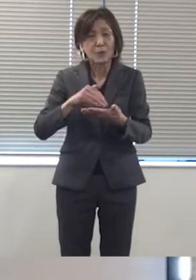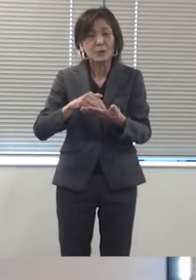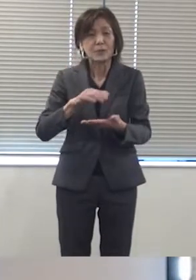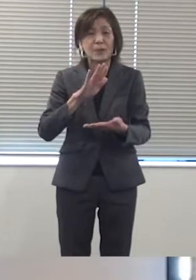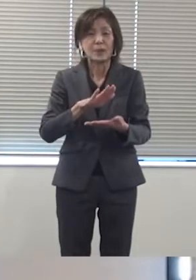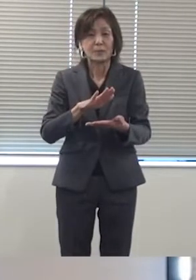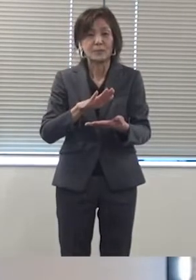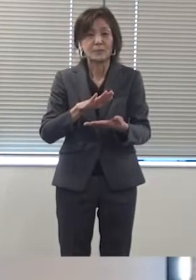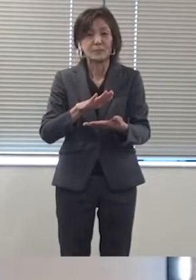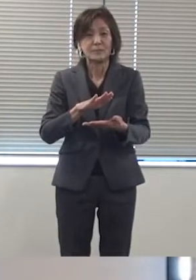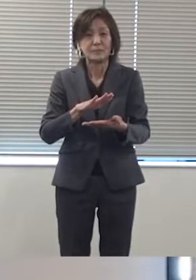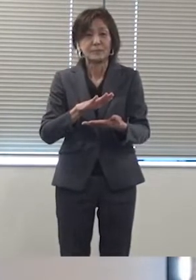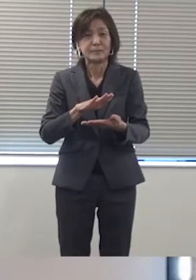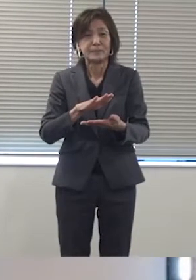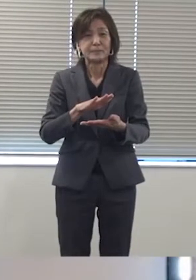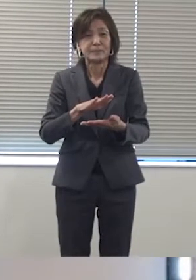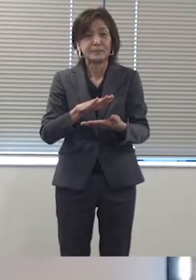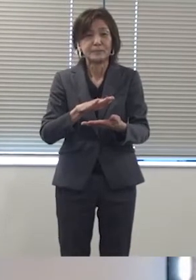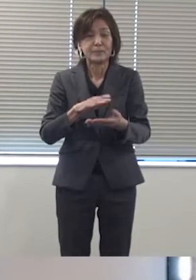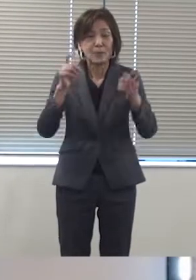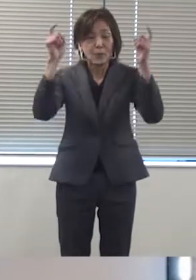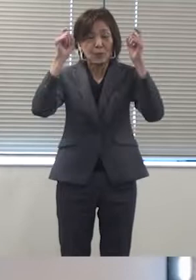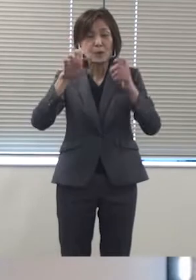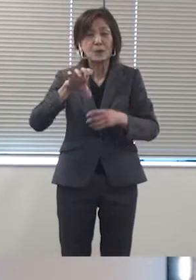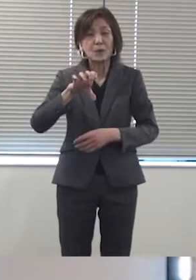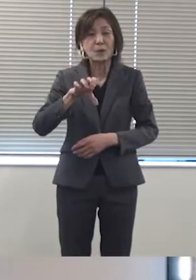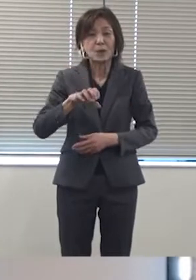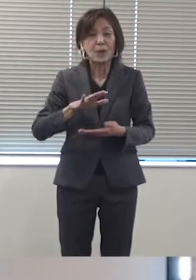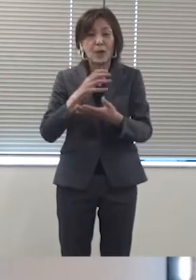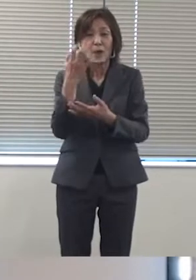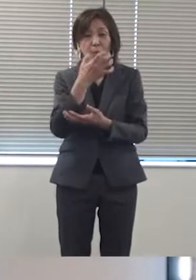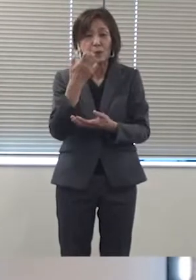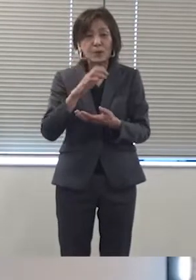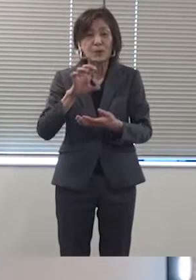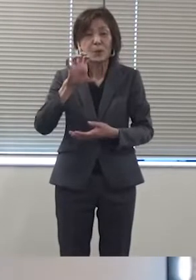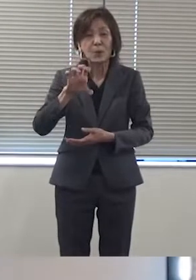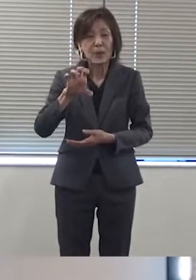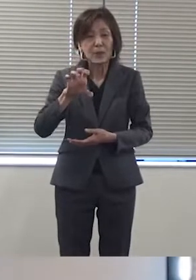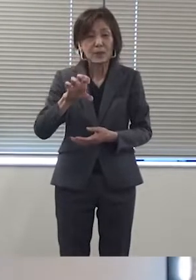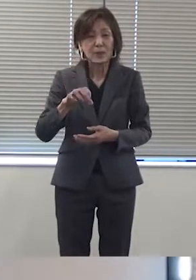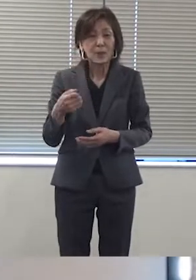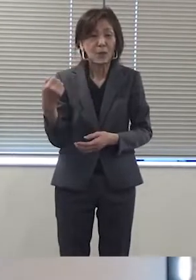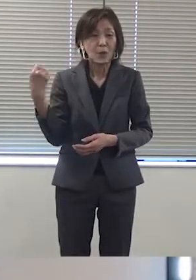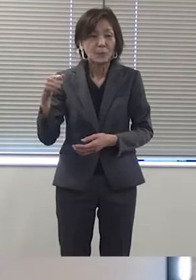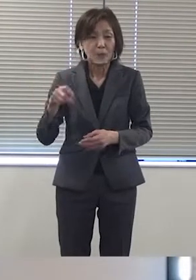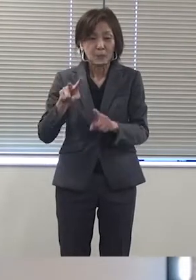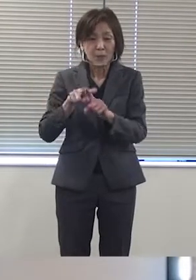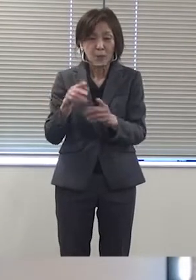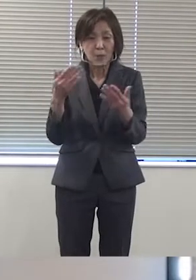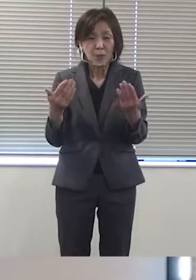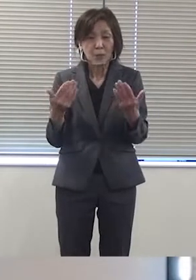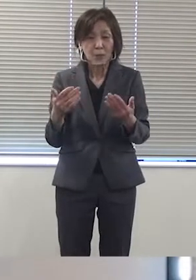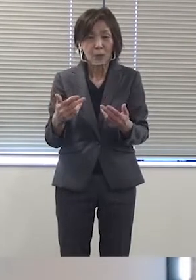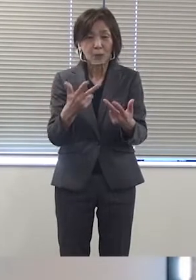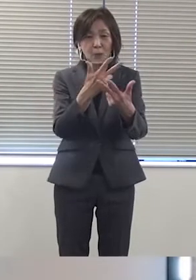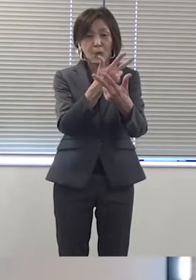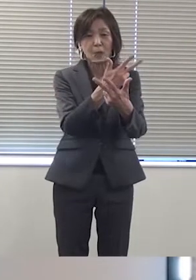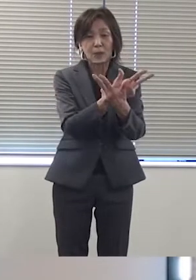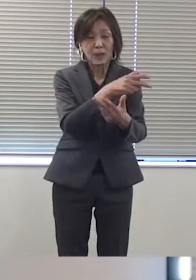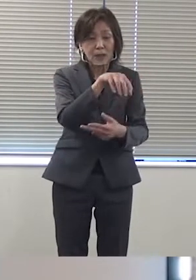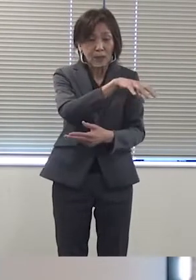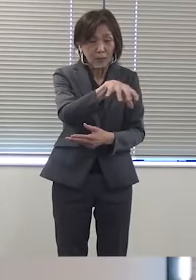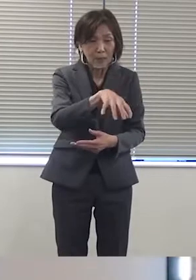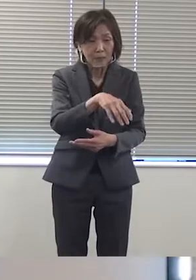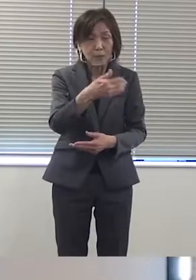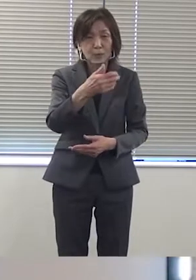が、大規模改修。それから牛尾南小学校の北側にありますクルクニ幼稚園、それから清